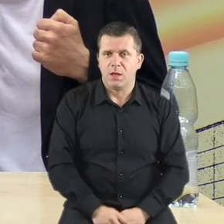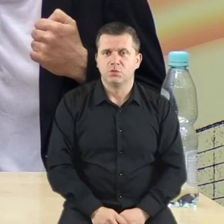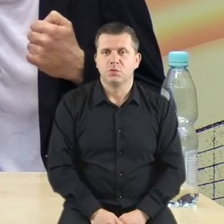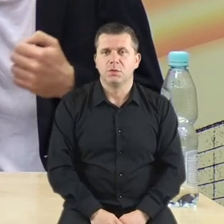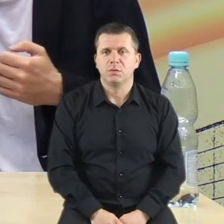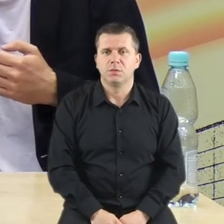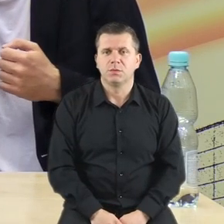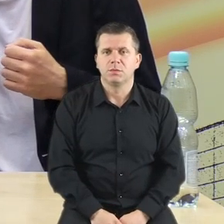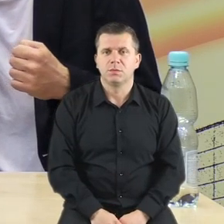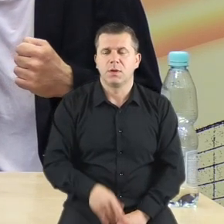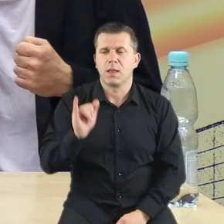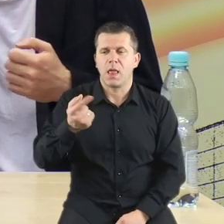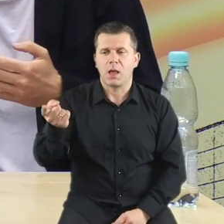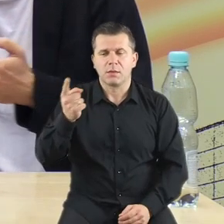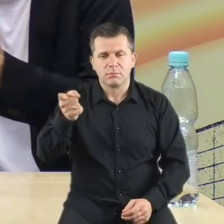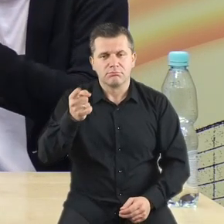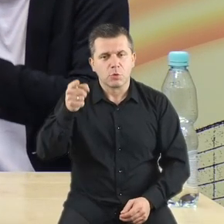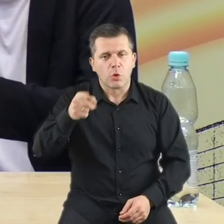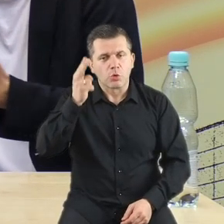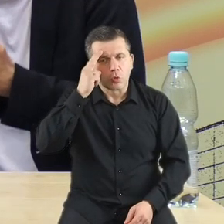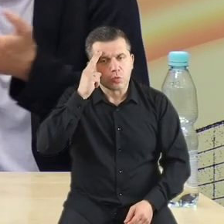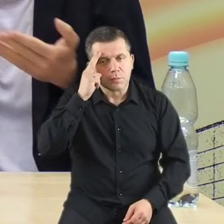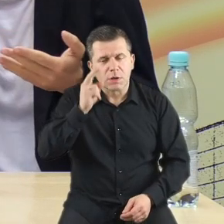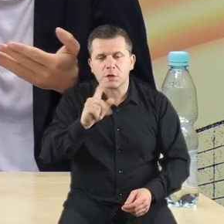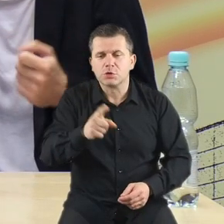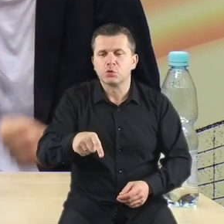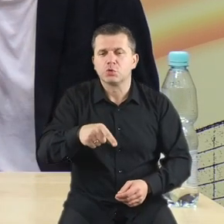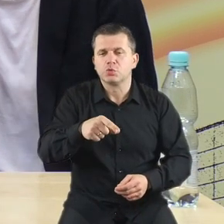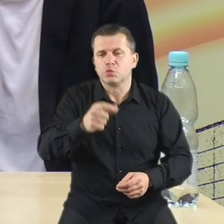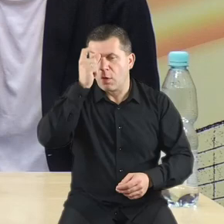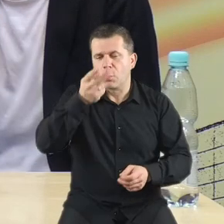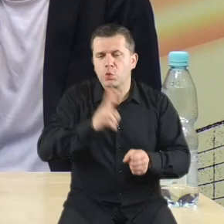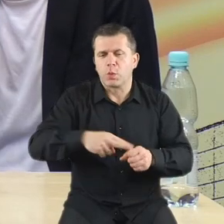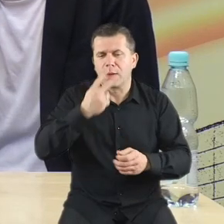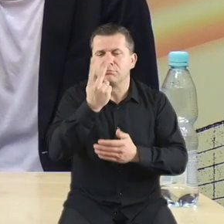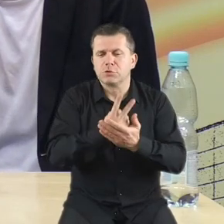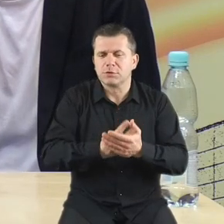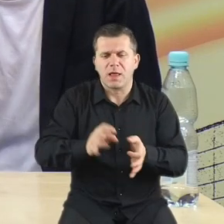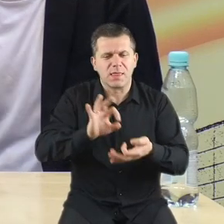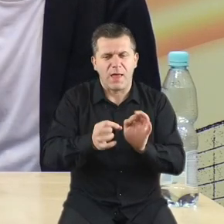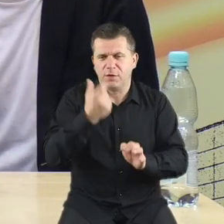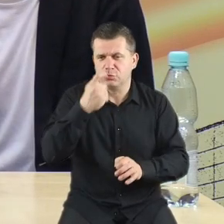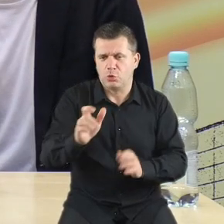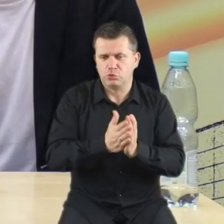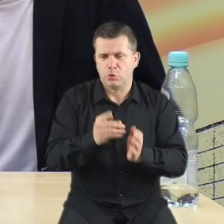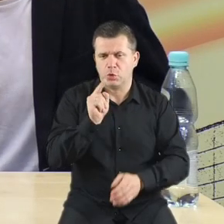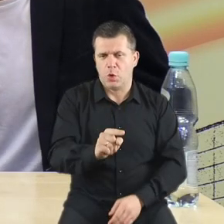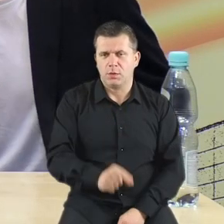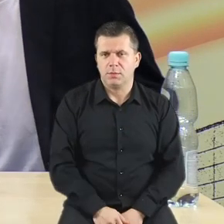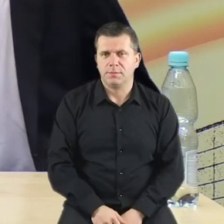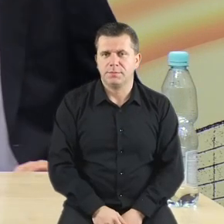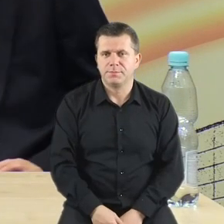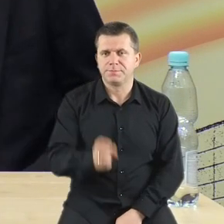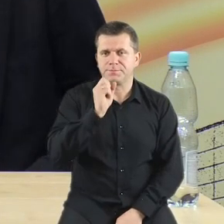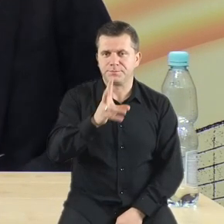pan to odbiera niż człowiek, który tylko przeczytał nawet 100 książek o tym. Tak, bo ja zmierzałem